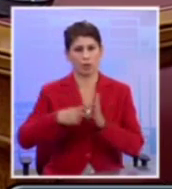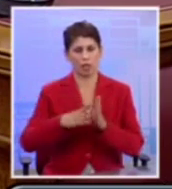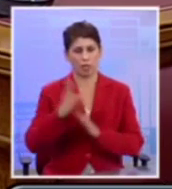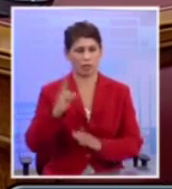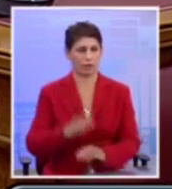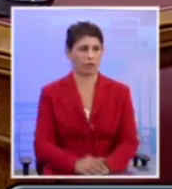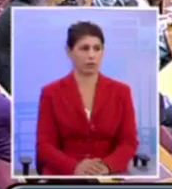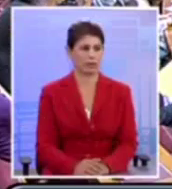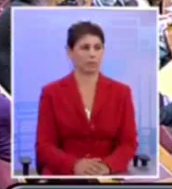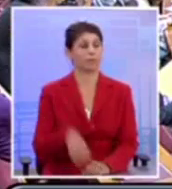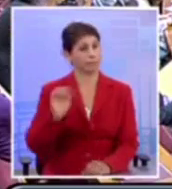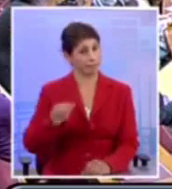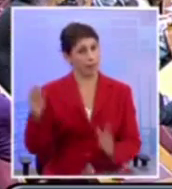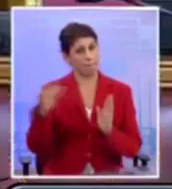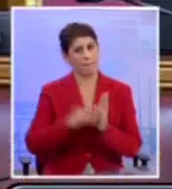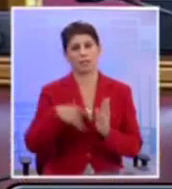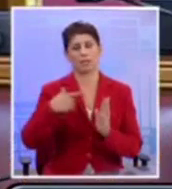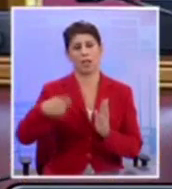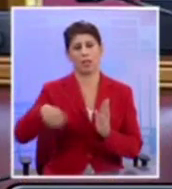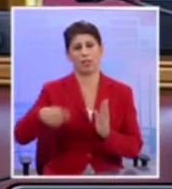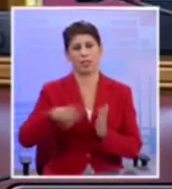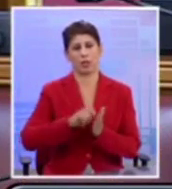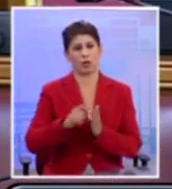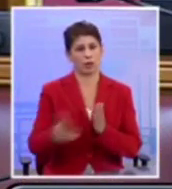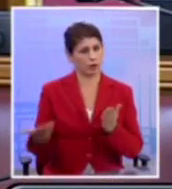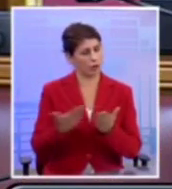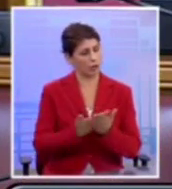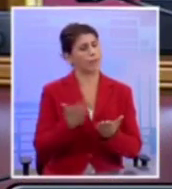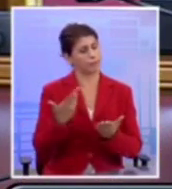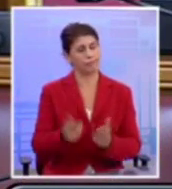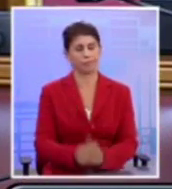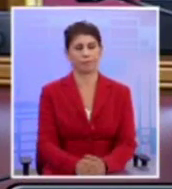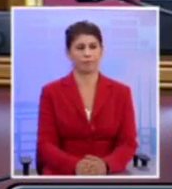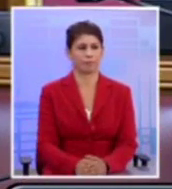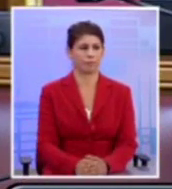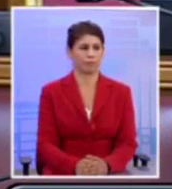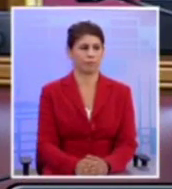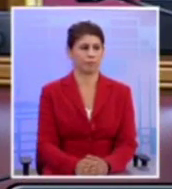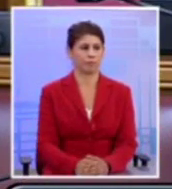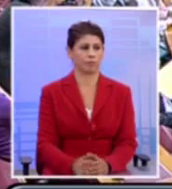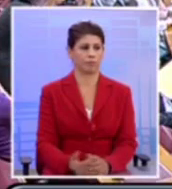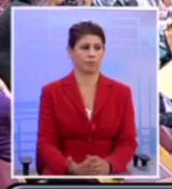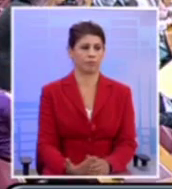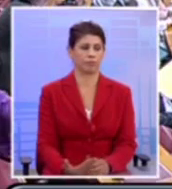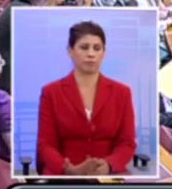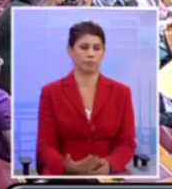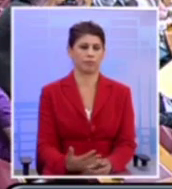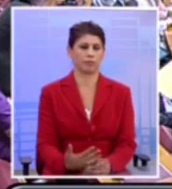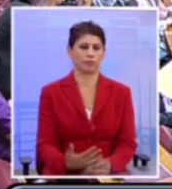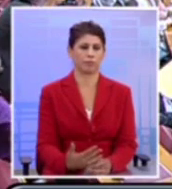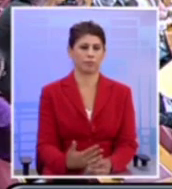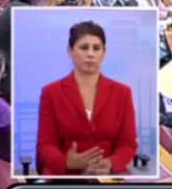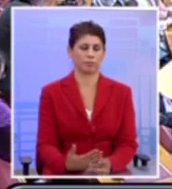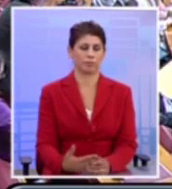είναι και μέσα στην δικογραφία το έχετε καταθέσει εσείς. Ωραία. Λοιπόν, θα ήθελα τώρα